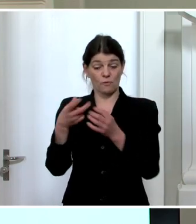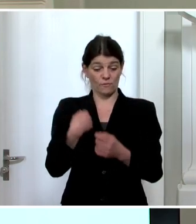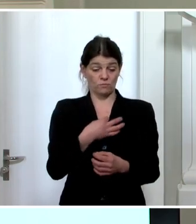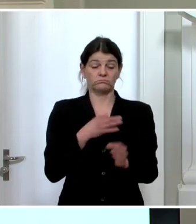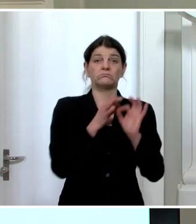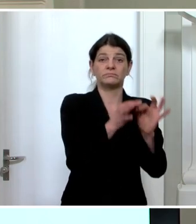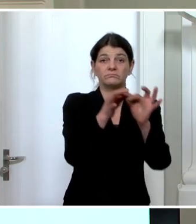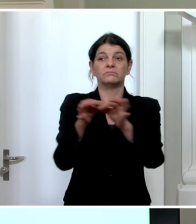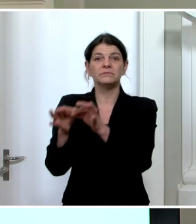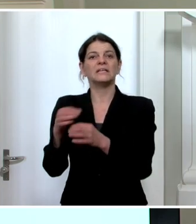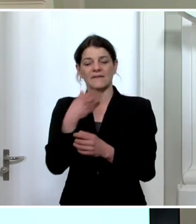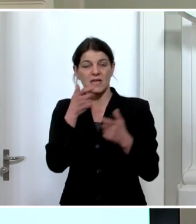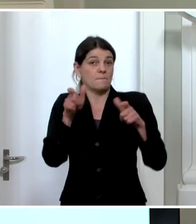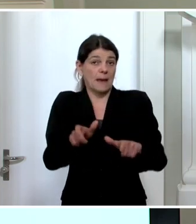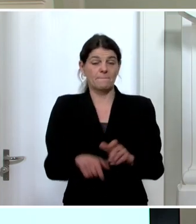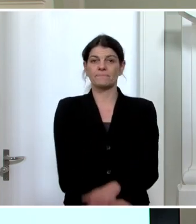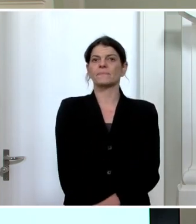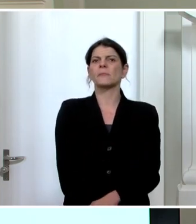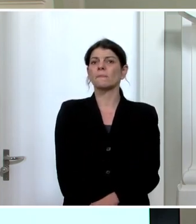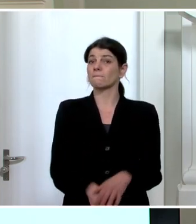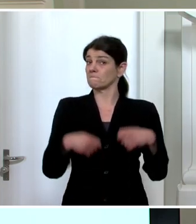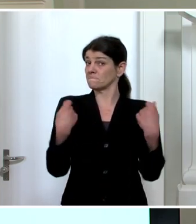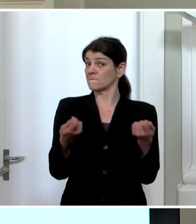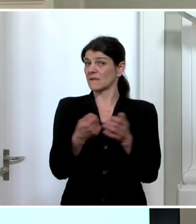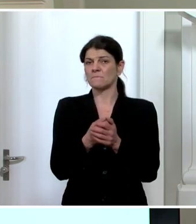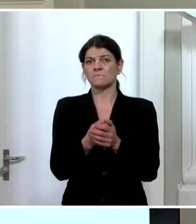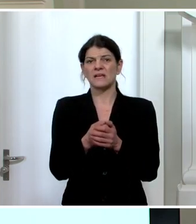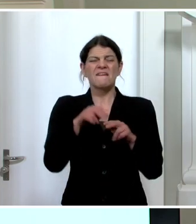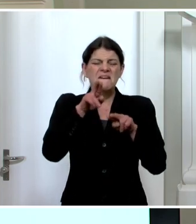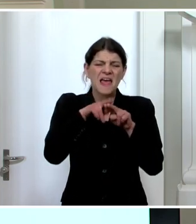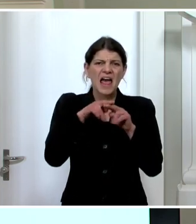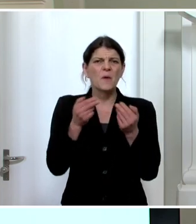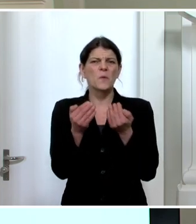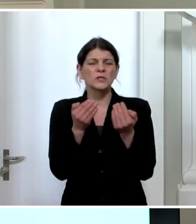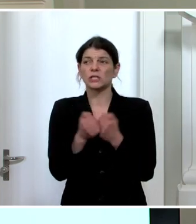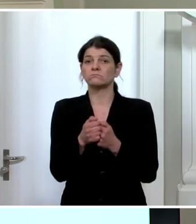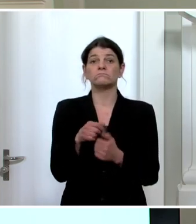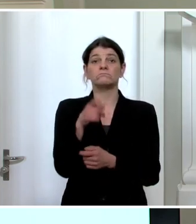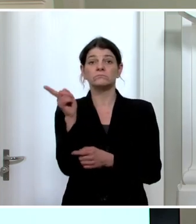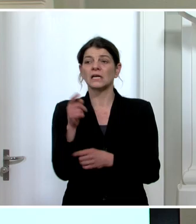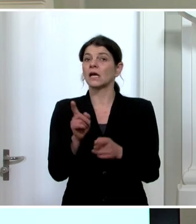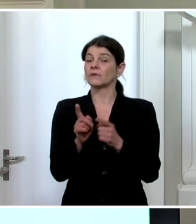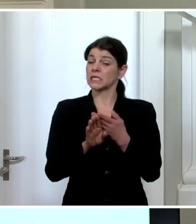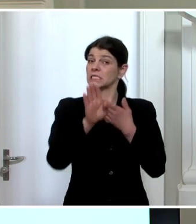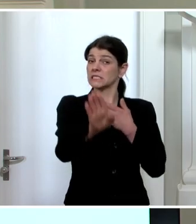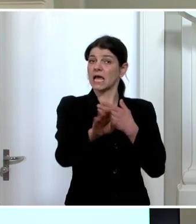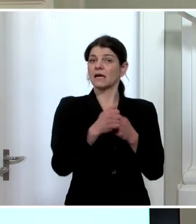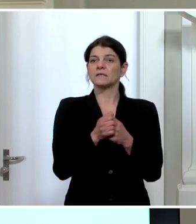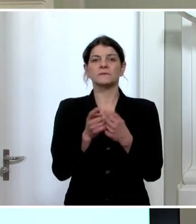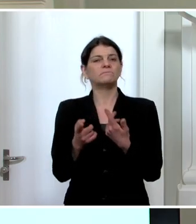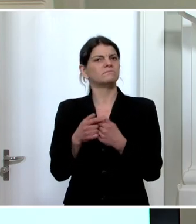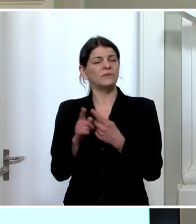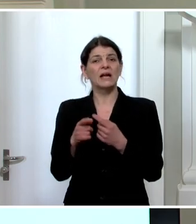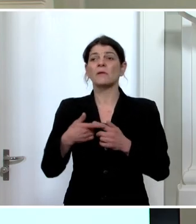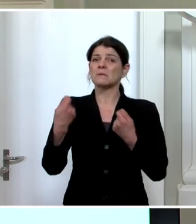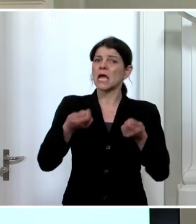zum anderen möglichst unterbinden möchte. Es gibt kleine Unterschiede, die anderen halten die Restaurants und Bars noch